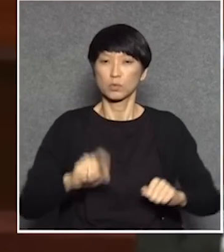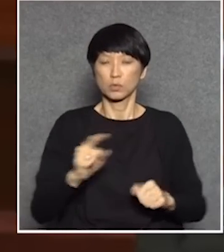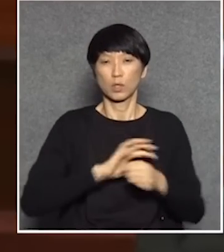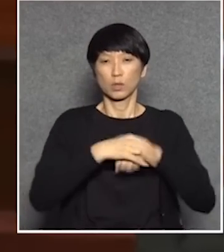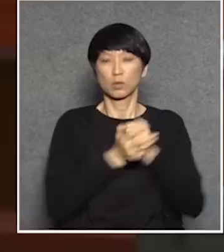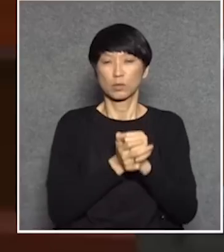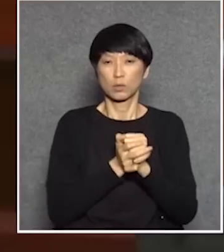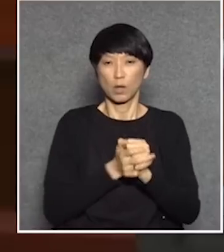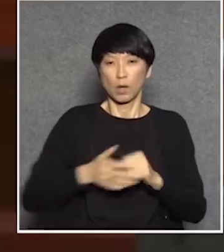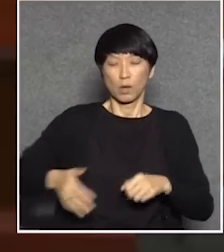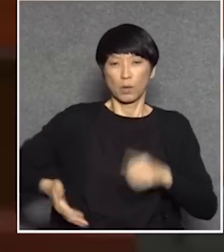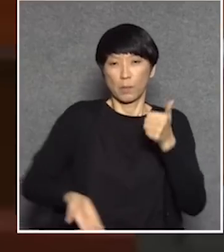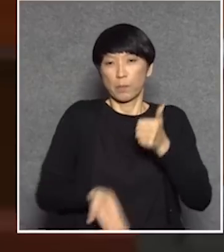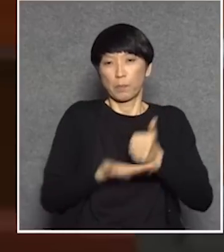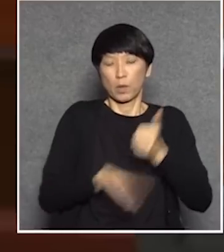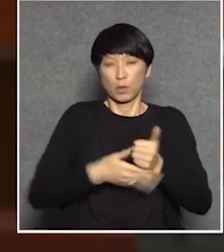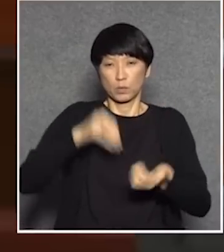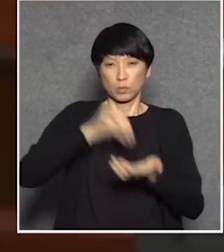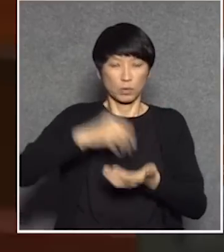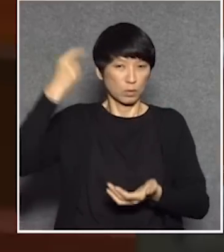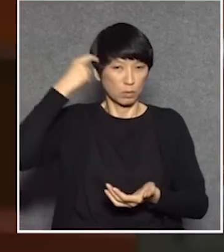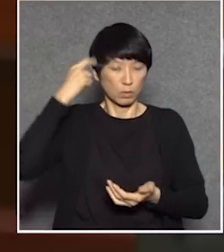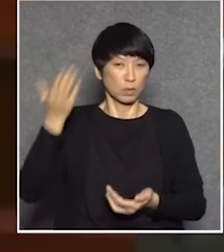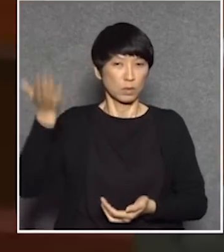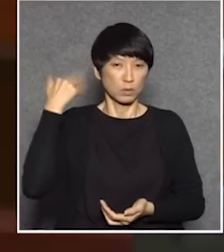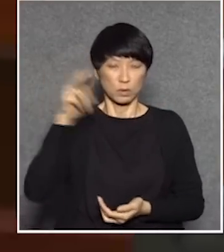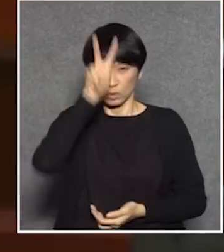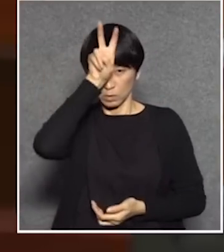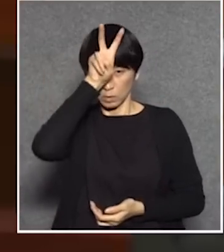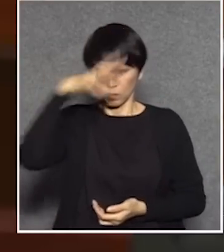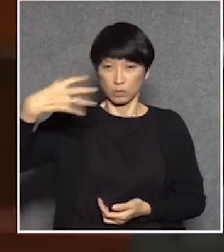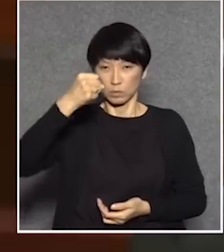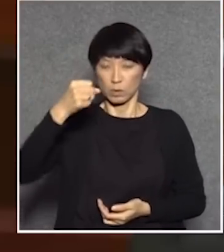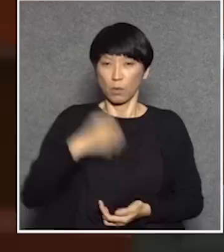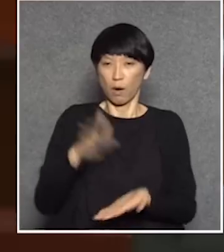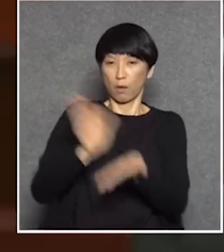定腦袋啊！當年嘅曾德成，我梗係當佢偶像啦，係咪？